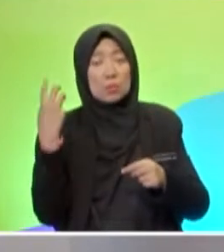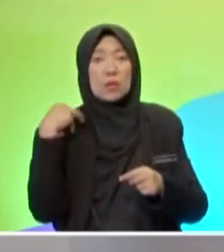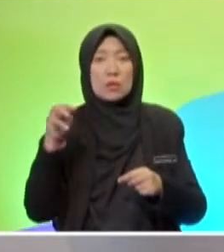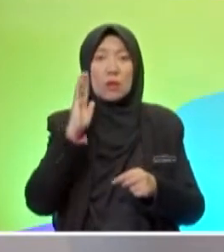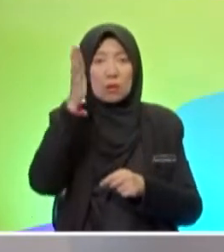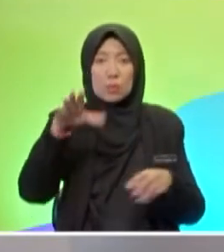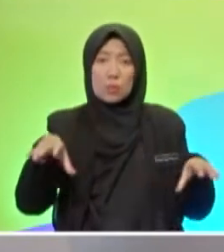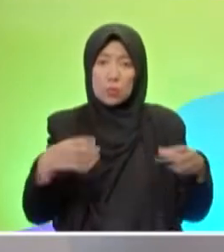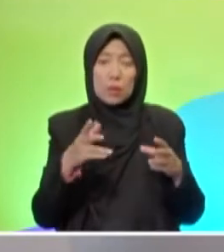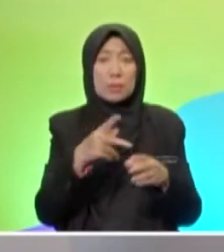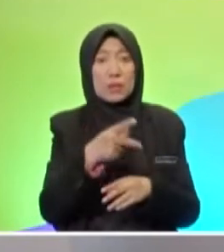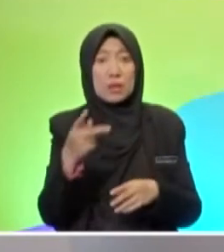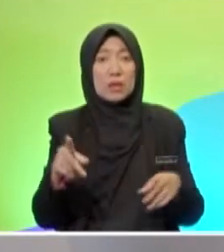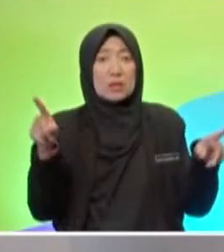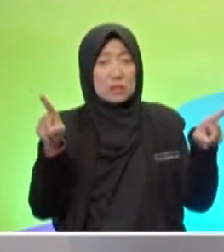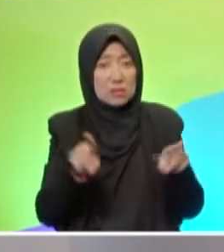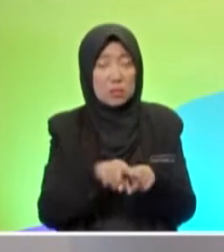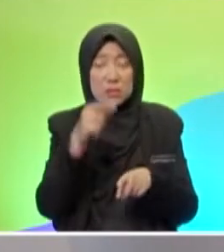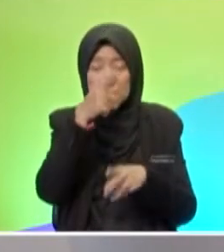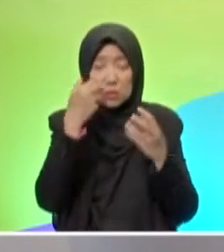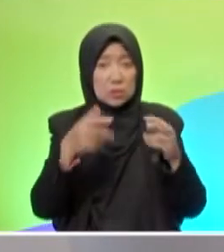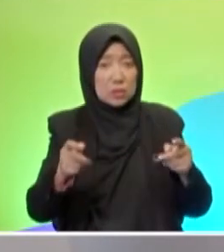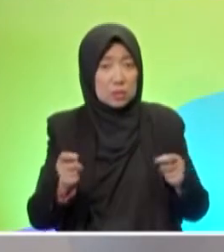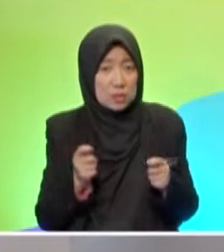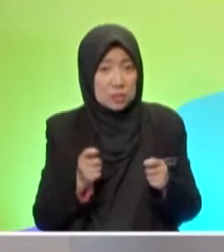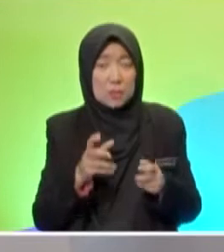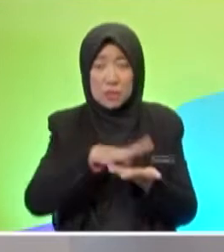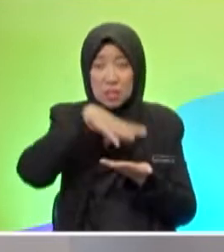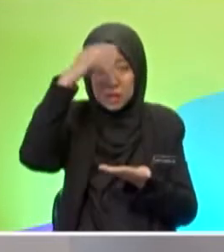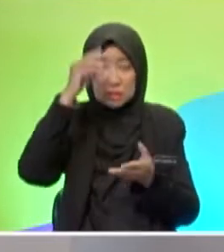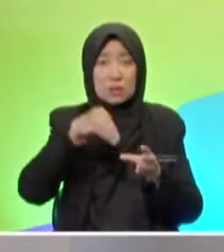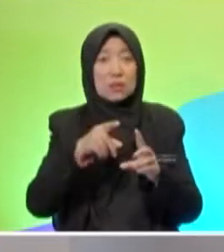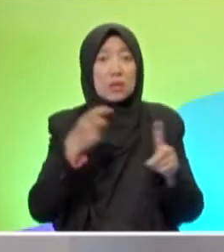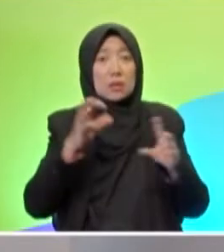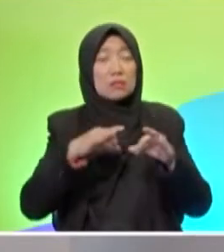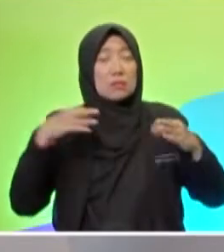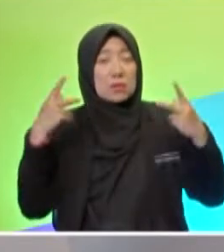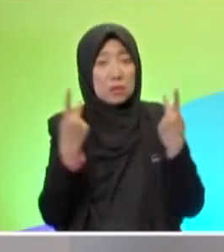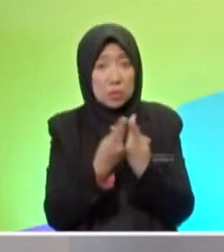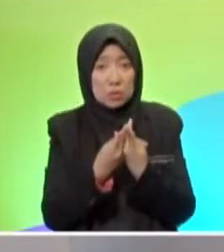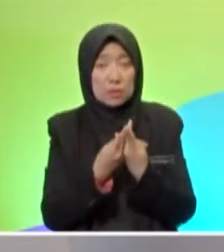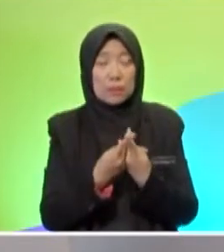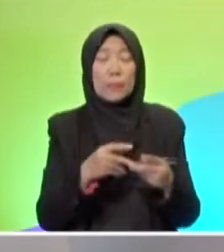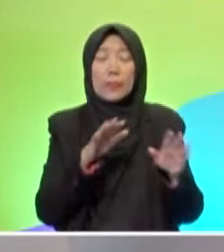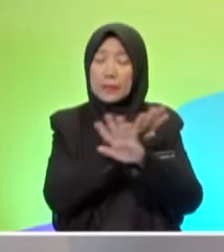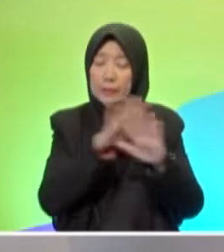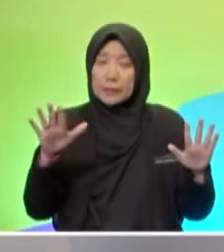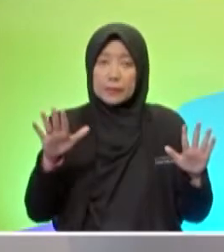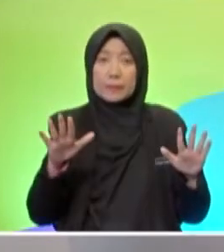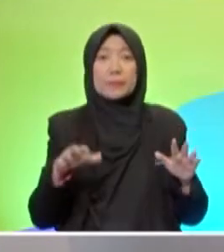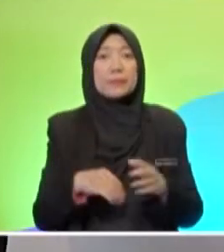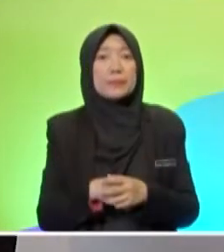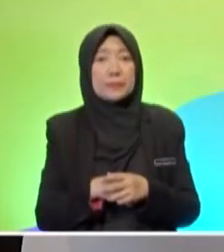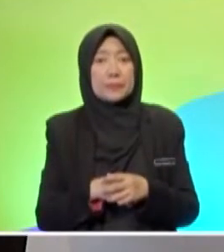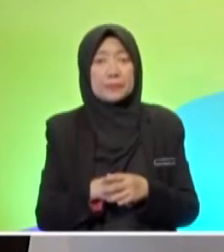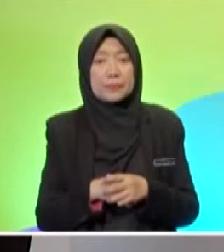apa yang tidak terima jadi penting untuk kita tak dan Tanamkan dalam diri mereka katakan tidak kepada pegawai-pegawai seperti